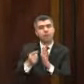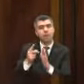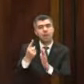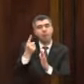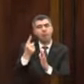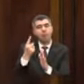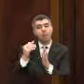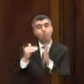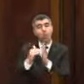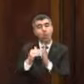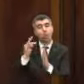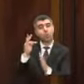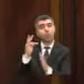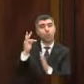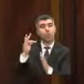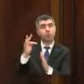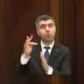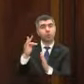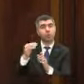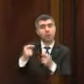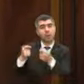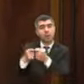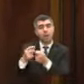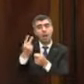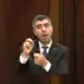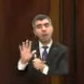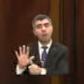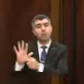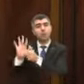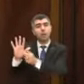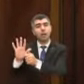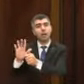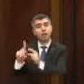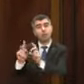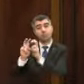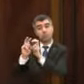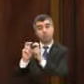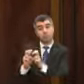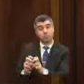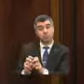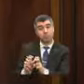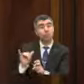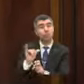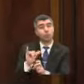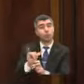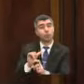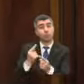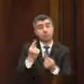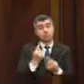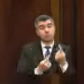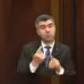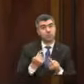وهو أدنى مستوى منذ 2006 للتذكير. وبالتالي هذا الكيماش خصنا نلقاو منه شي مخرج باش